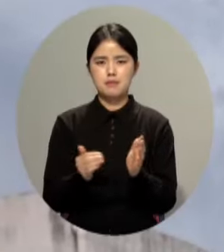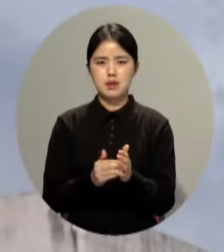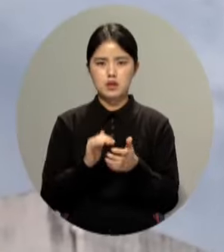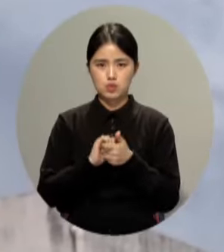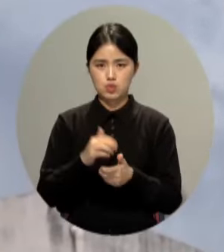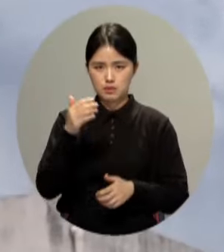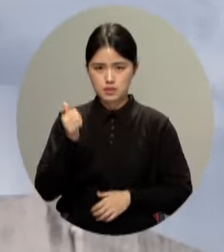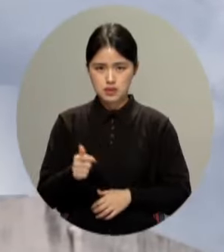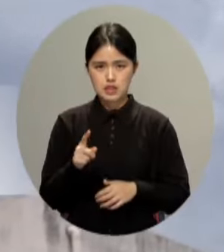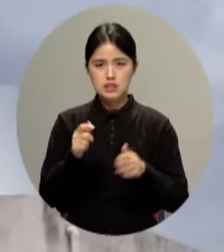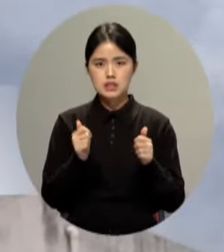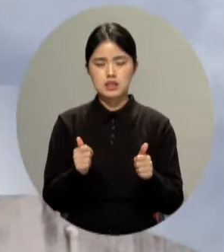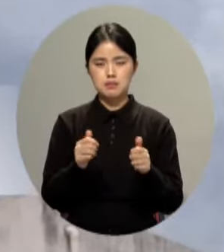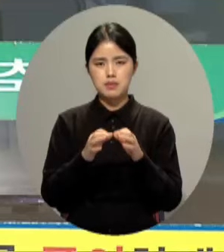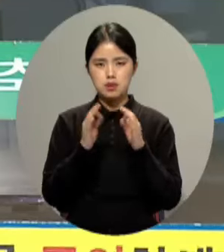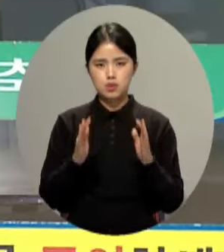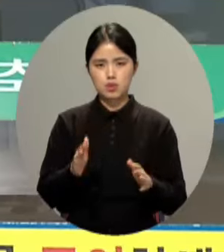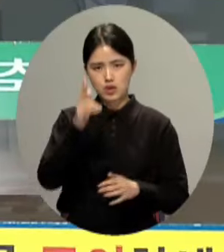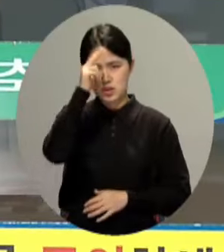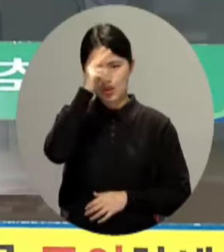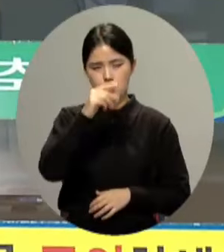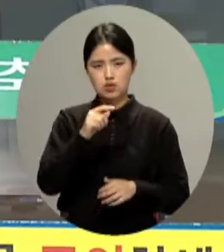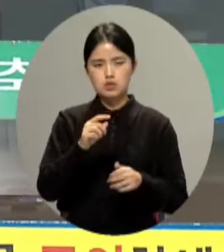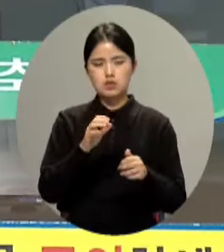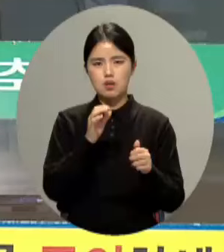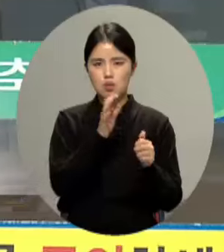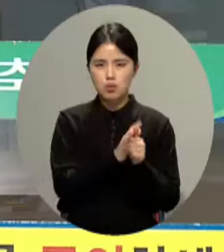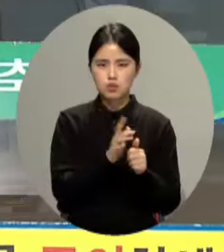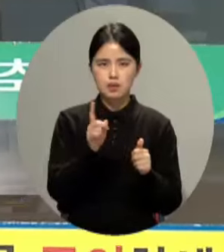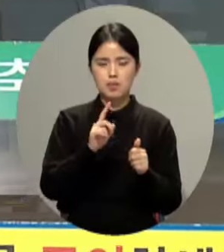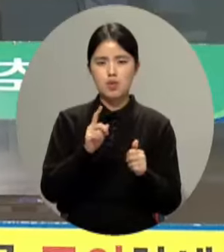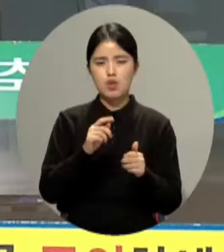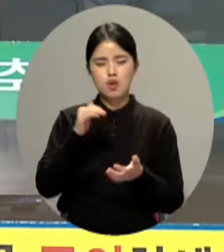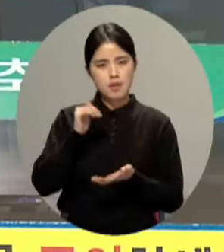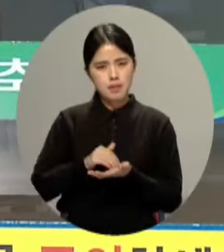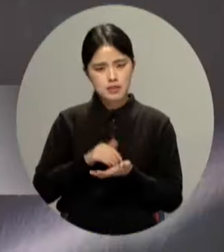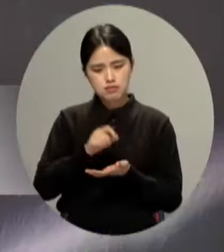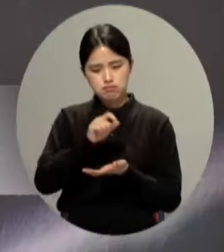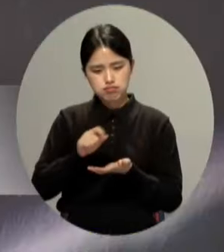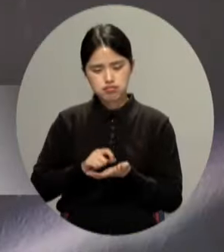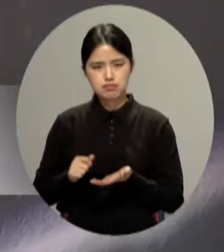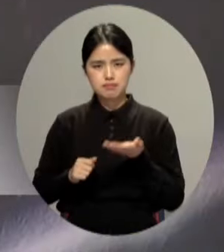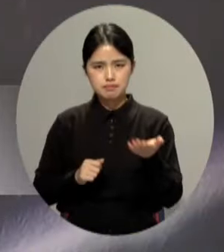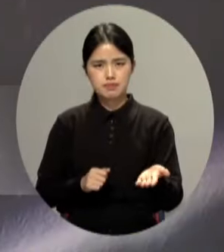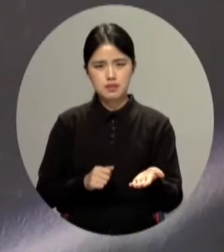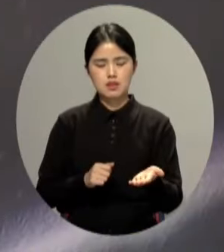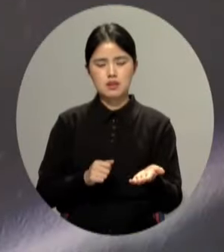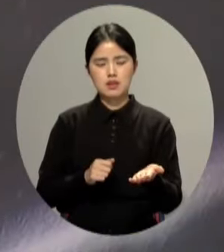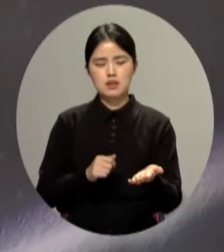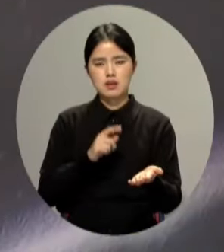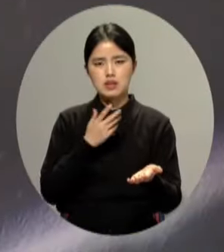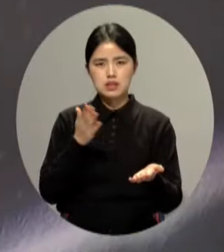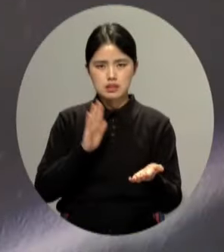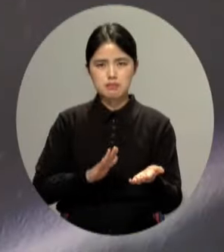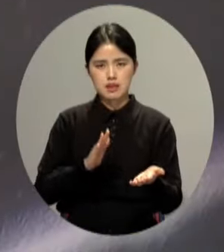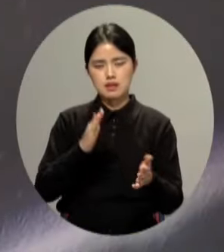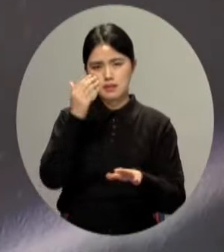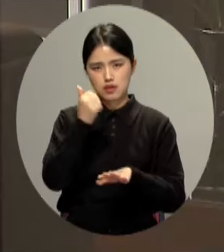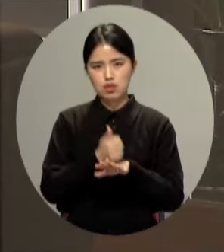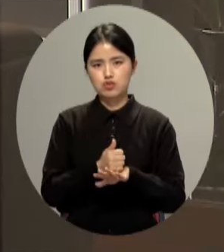재판 동안 형사 공탁과 서른 껏 넘는 반성문을 제출하며 선처를 호소했지만 법원의 판단은 징역